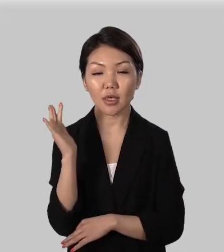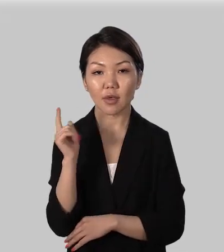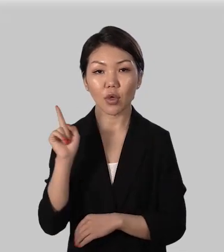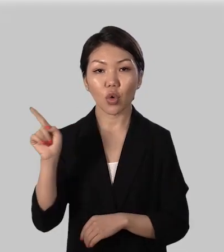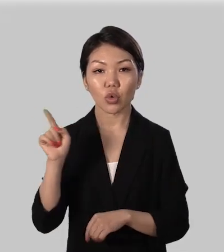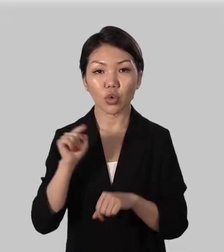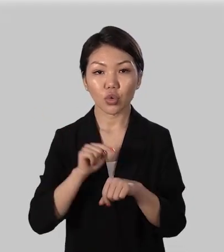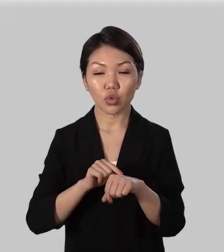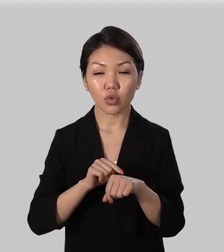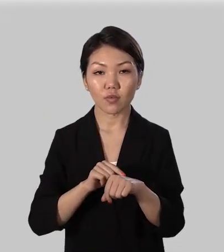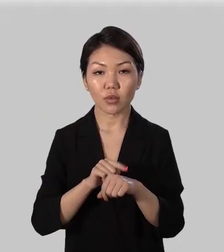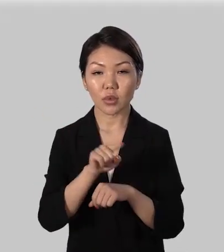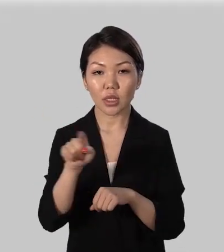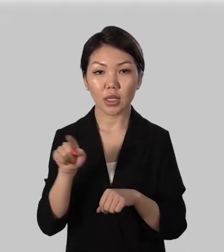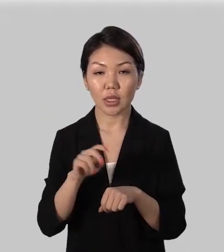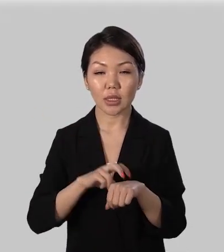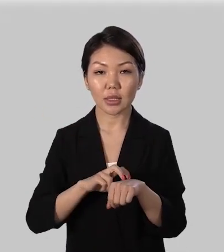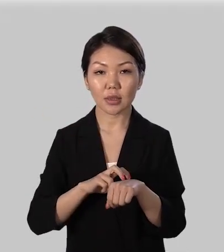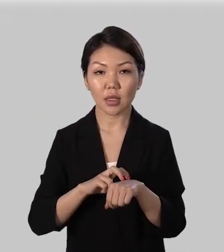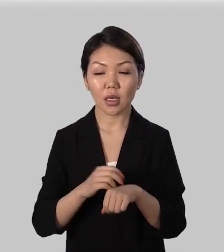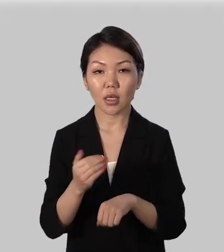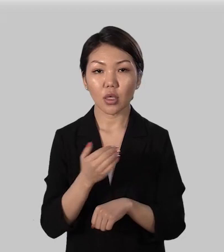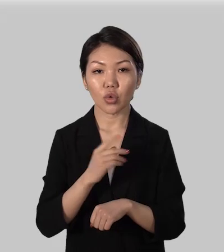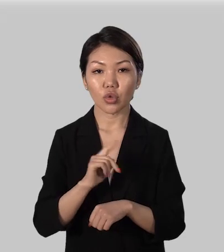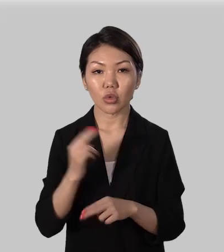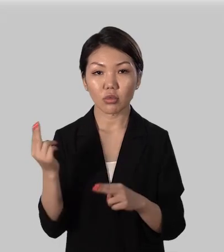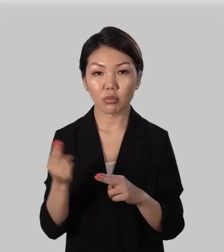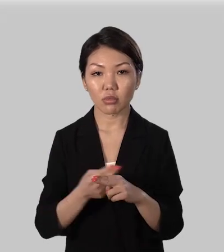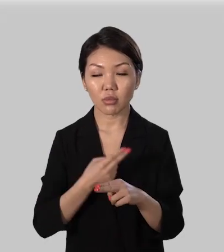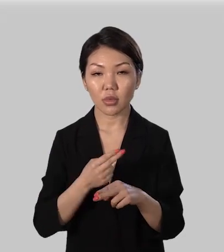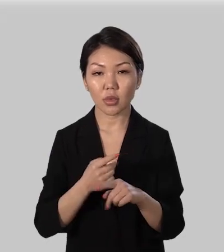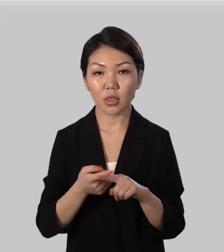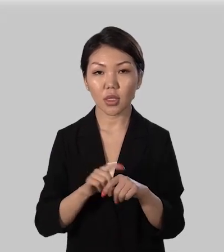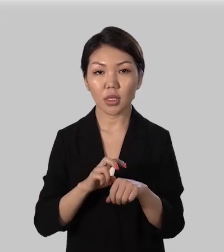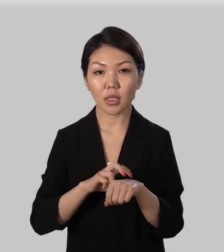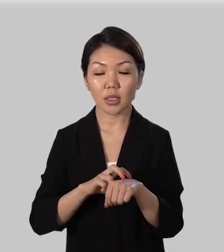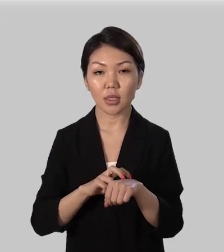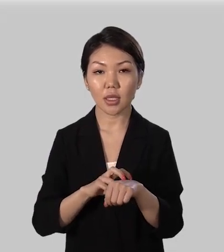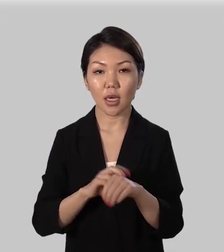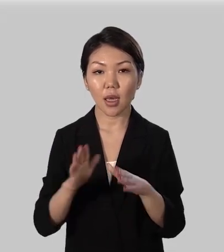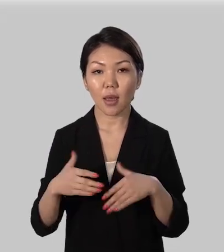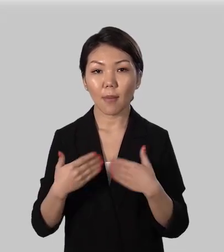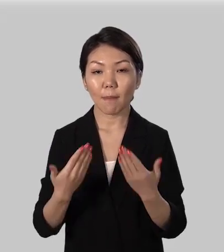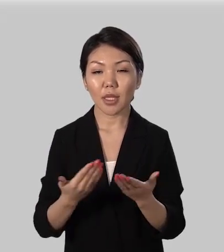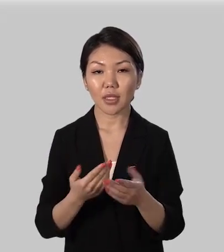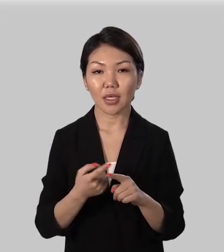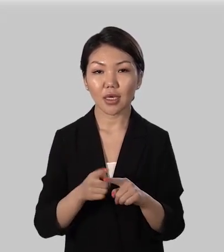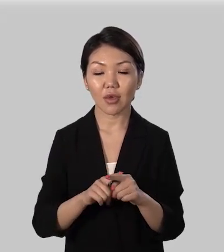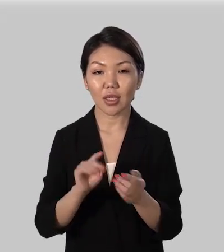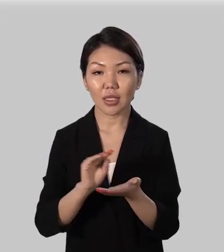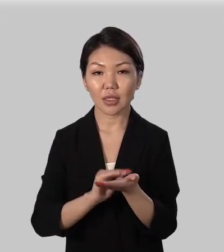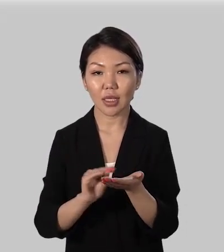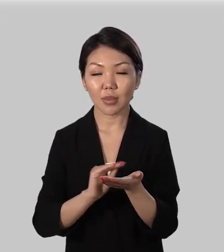избавить их от него предлагаю записать это противоречивое состояние очень